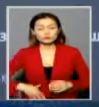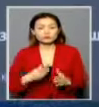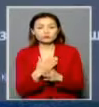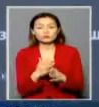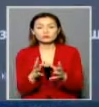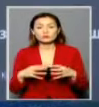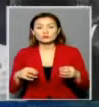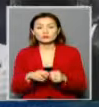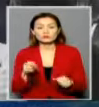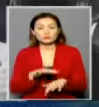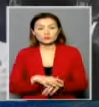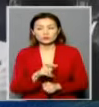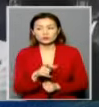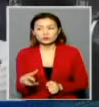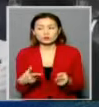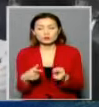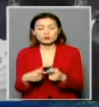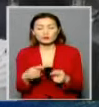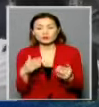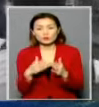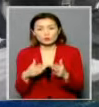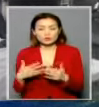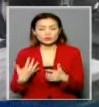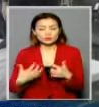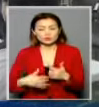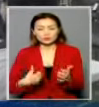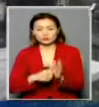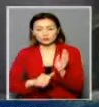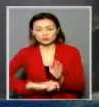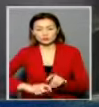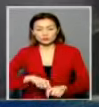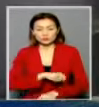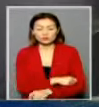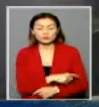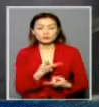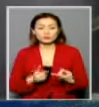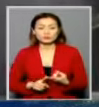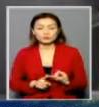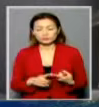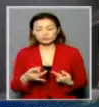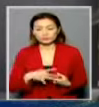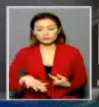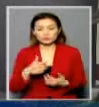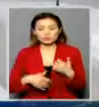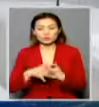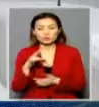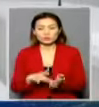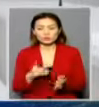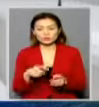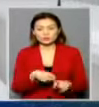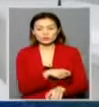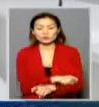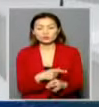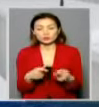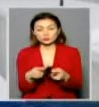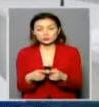ұсынатын отбасы банк азаматтарға жалға берілетін тұрғын үйдің орташа ауданы 60 шаршы метр. Осыған сәйкес еліміздің әр аймағында 1 шаршы метрді